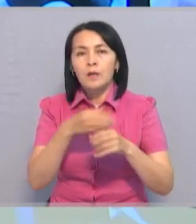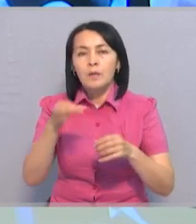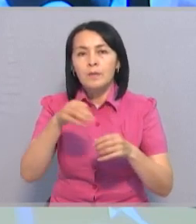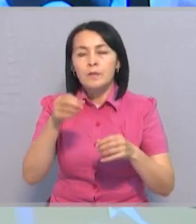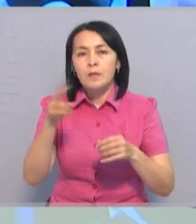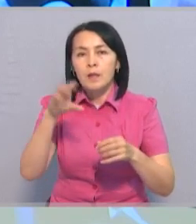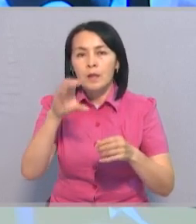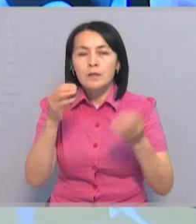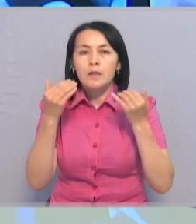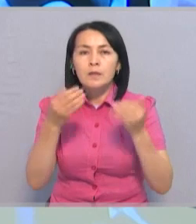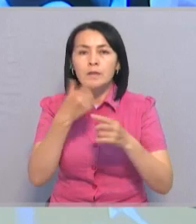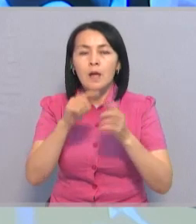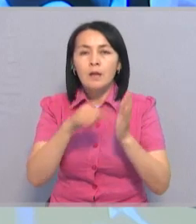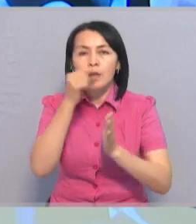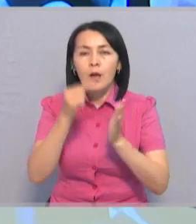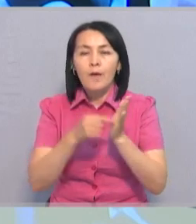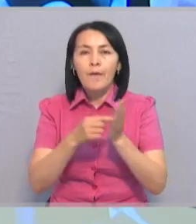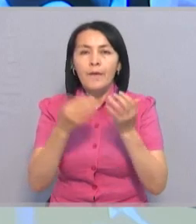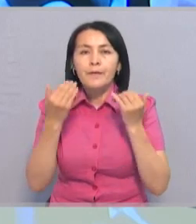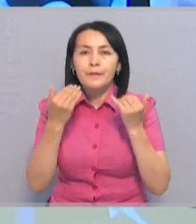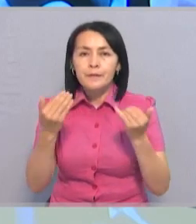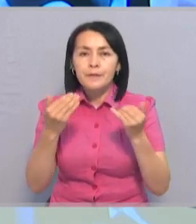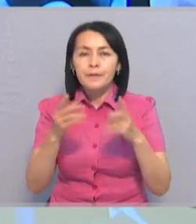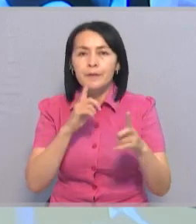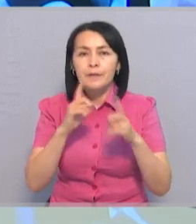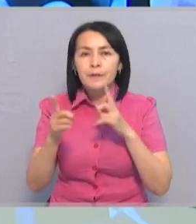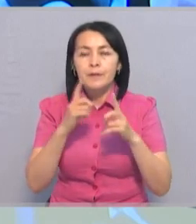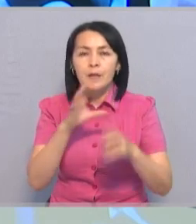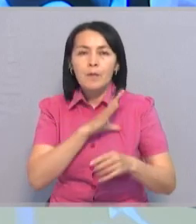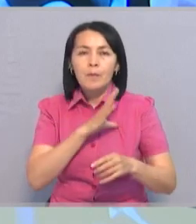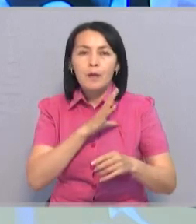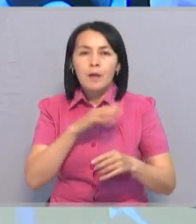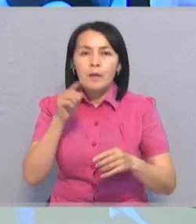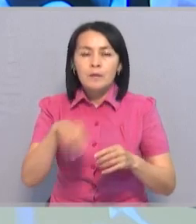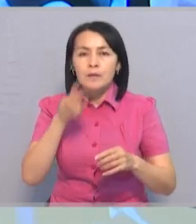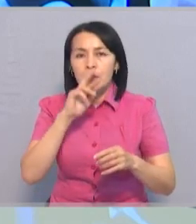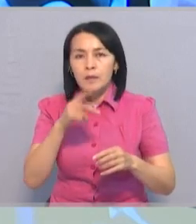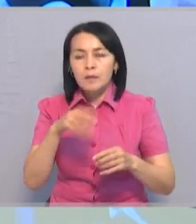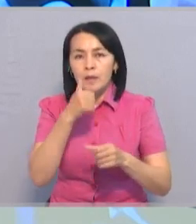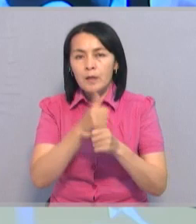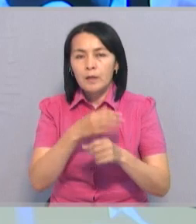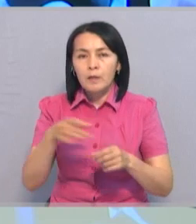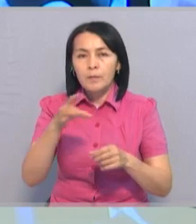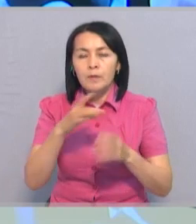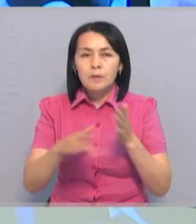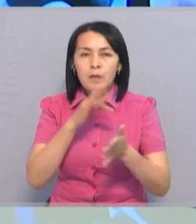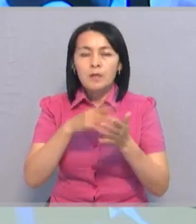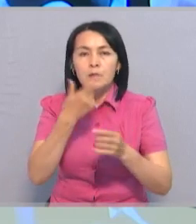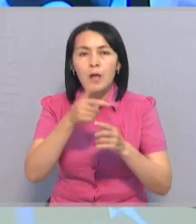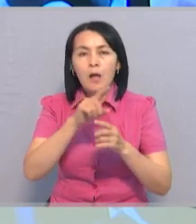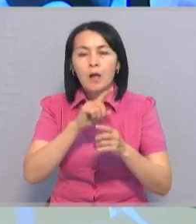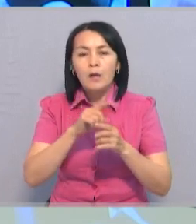Дархана Сатыбалды. Этот вопрос обсуждался сегодня на заседании. Были озвучены замечания акимам районов и городов,